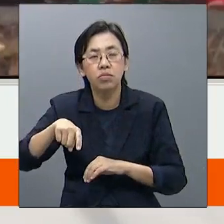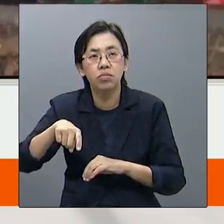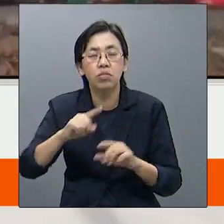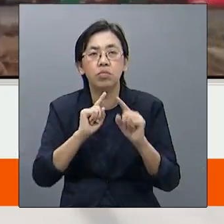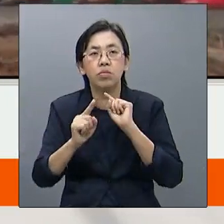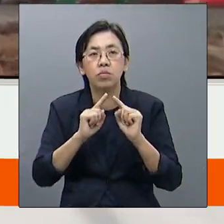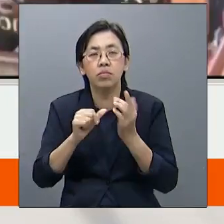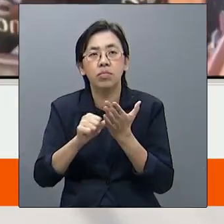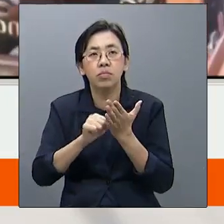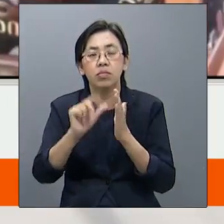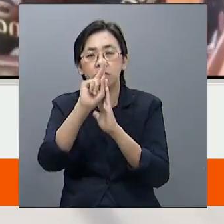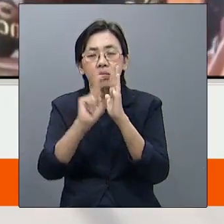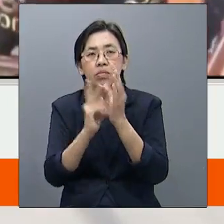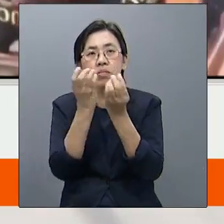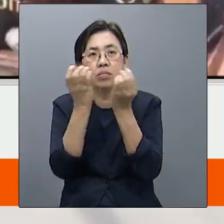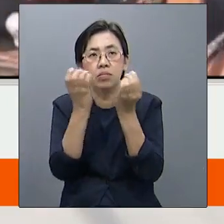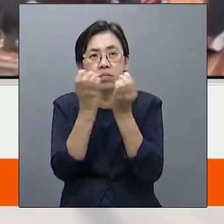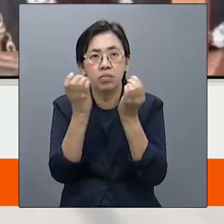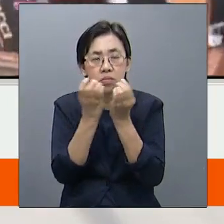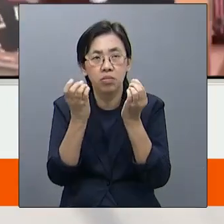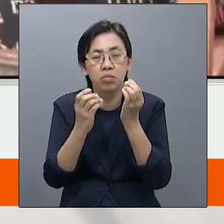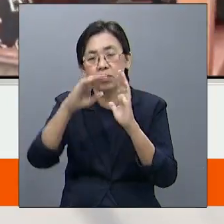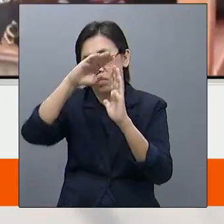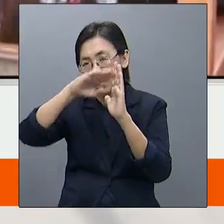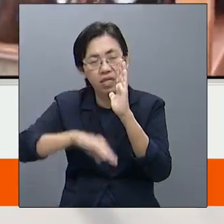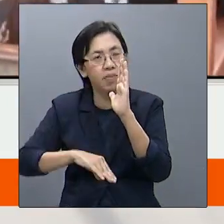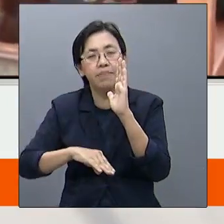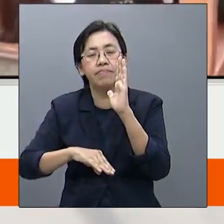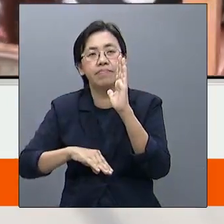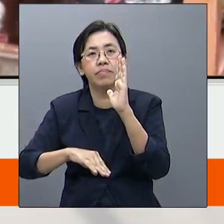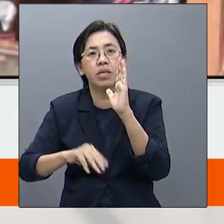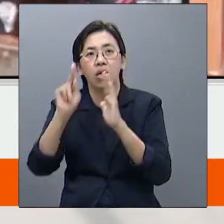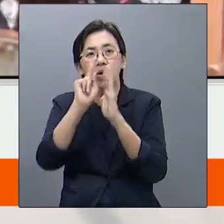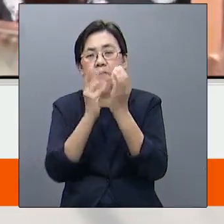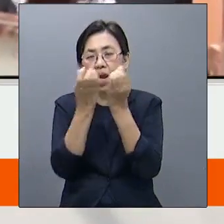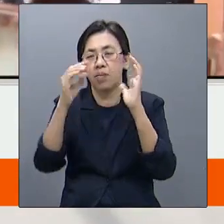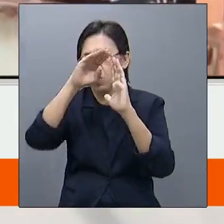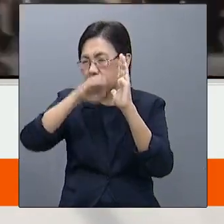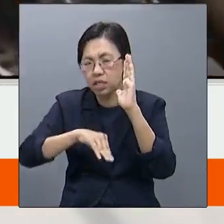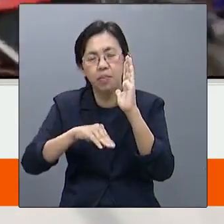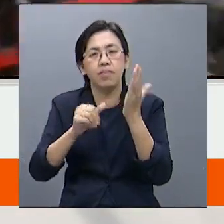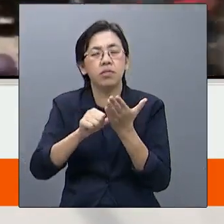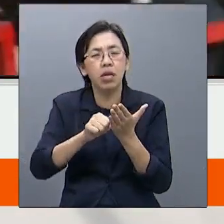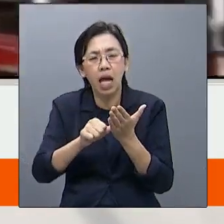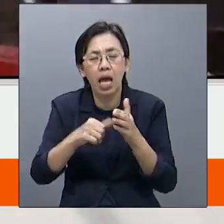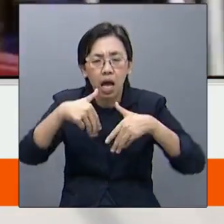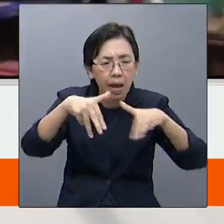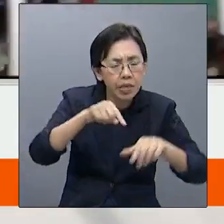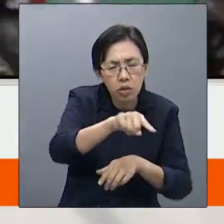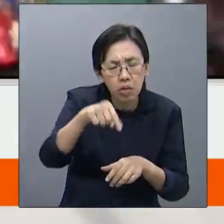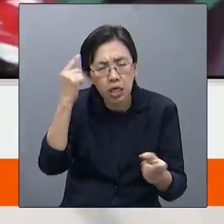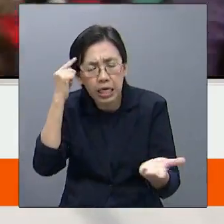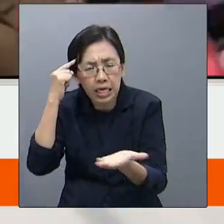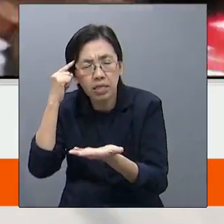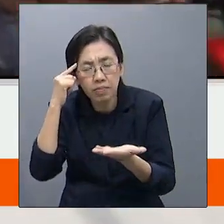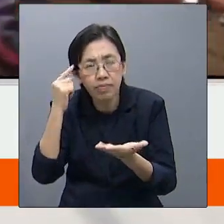ถึงการแ้ไขและพั brushingในง่ายของทั้งฉบับ ให้พระชาชนได้คิดได้อ่านกันส่ว